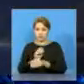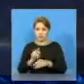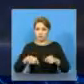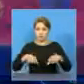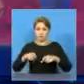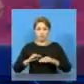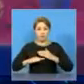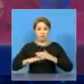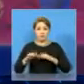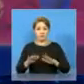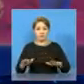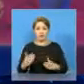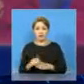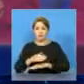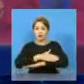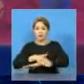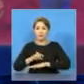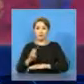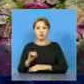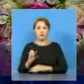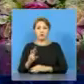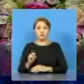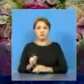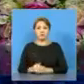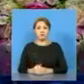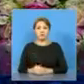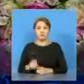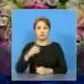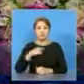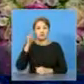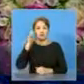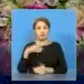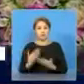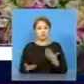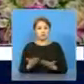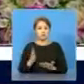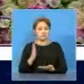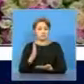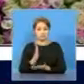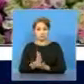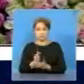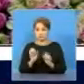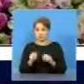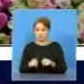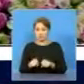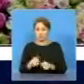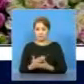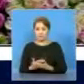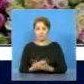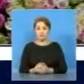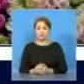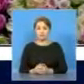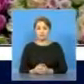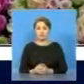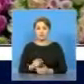футбольную площадку для детей по улице Тауке-хана. Я считаю, что если есть у кого возможность